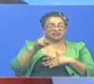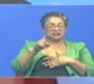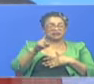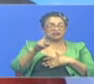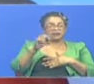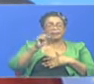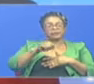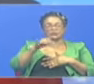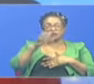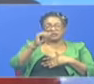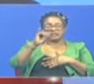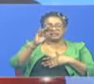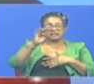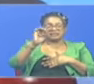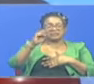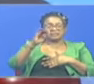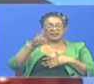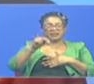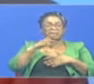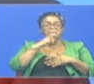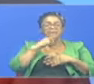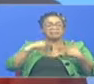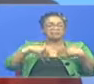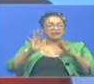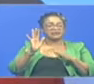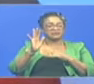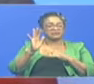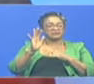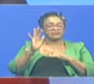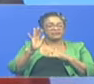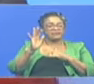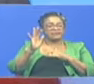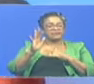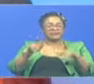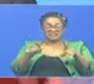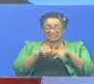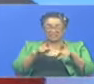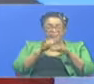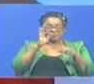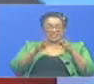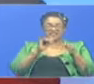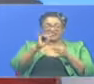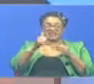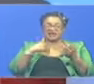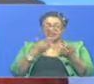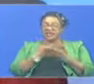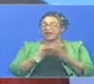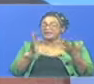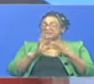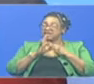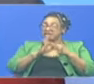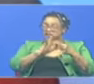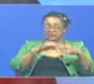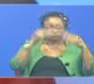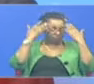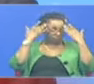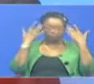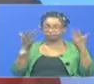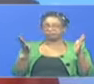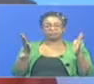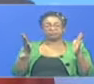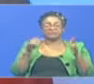semen ya wanaume. Kama hiyo ina link yoyote na hii, haijulikani. Hii ni